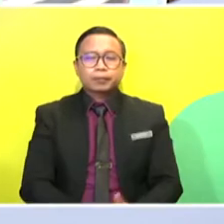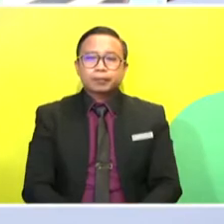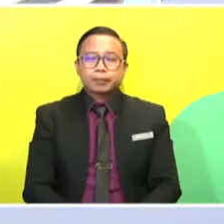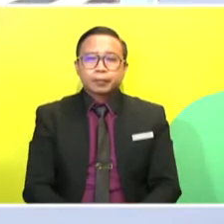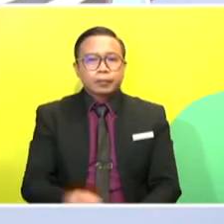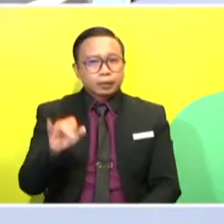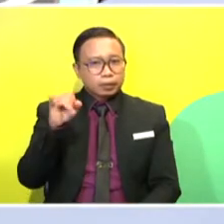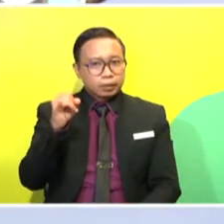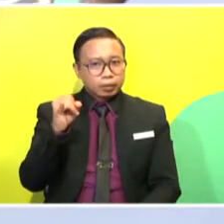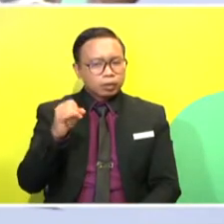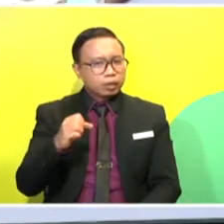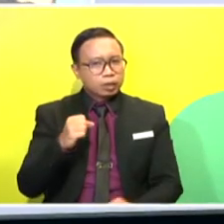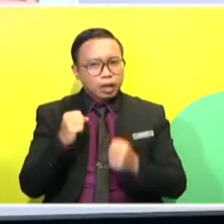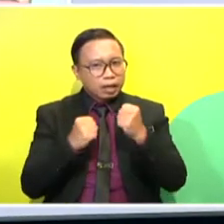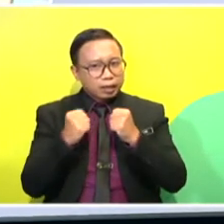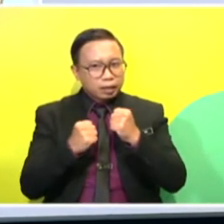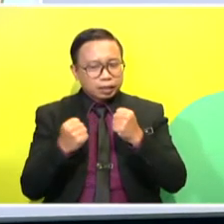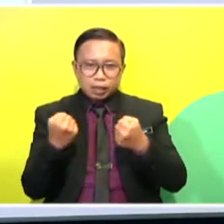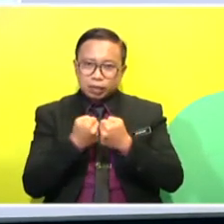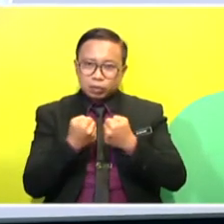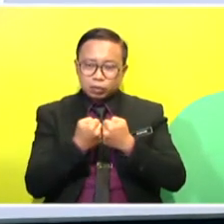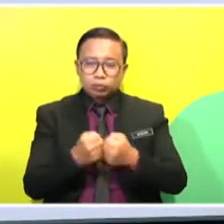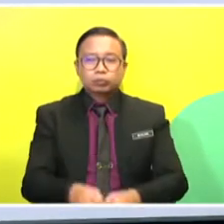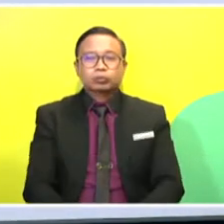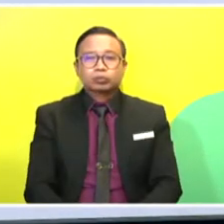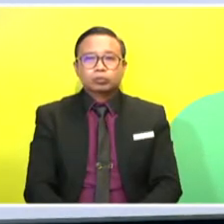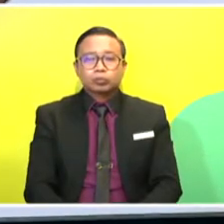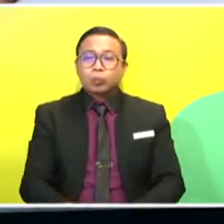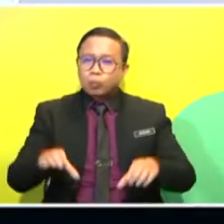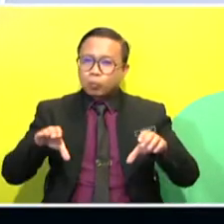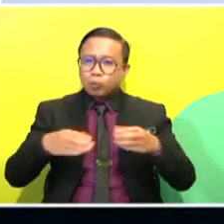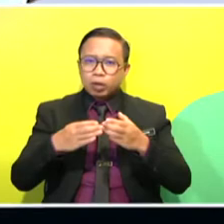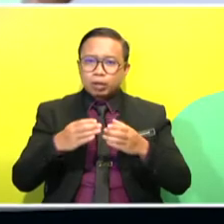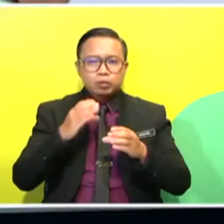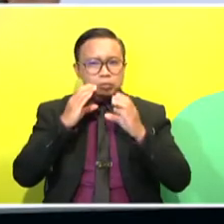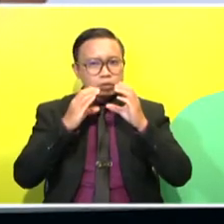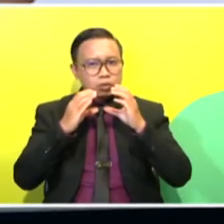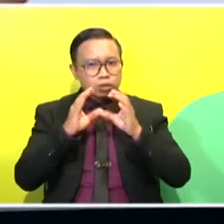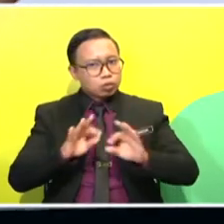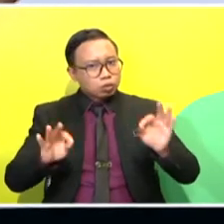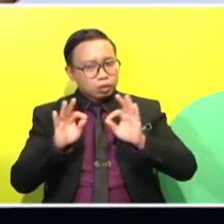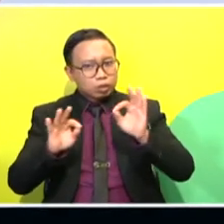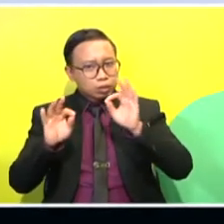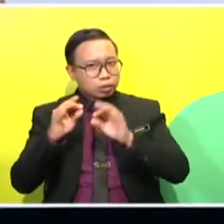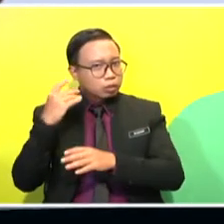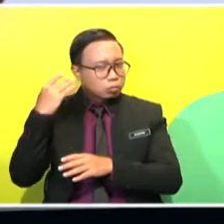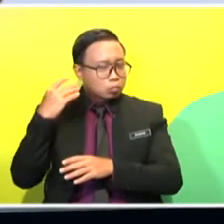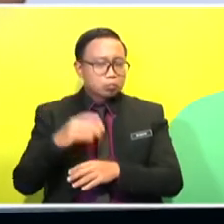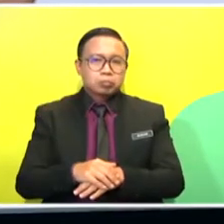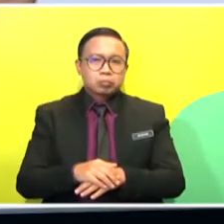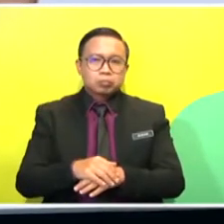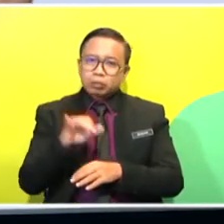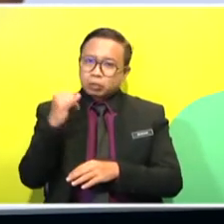bergurau senda dan bergaduh. Dilarang membuat bising. Dilarang makan dan